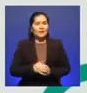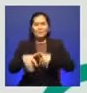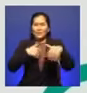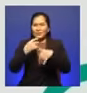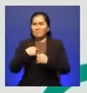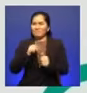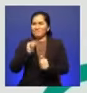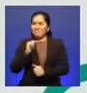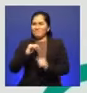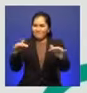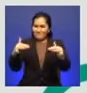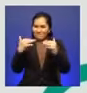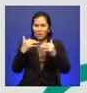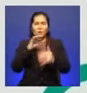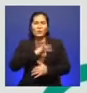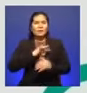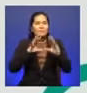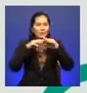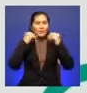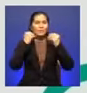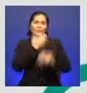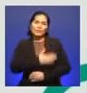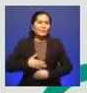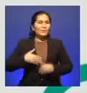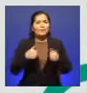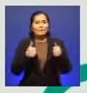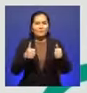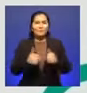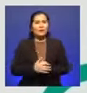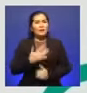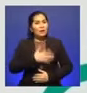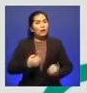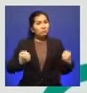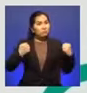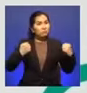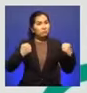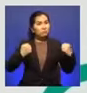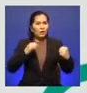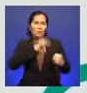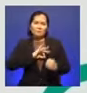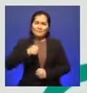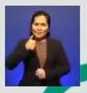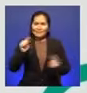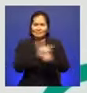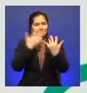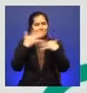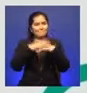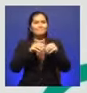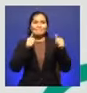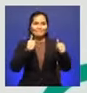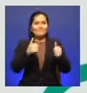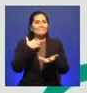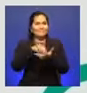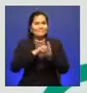เกิดสุขภาพที่ดีนะครับไม่ว่าจะเป็นทั้งร่างกายแล้วก็จิตใจแล้วก็สังคมนะครับก็ขอนำ